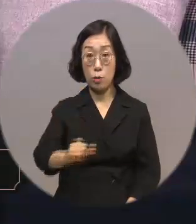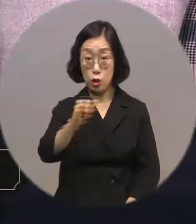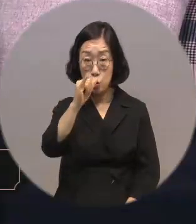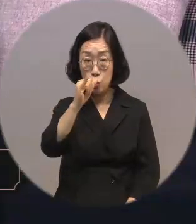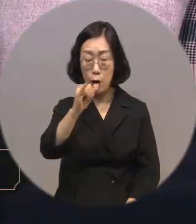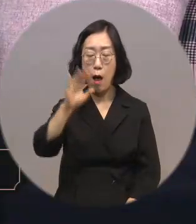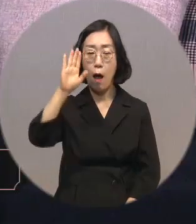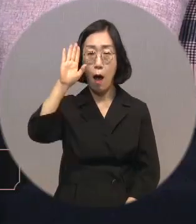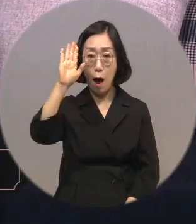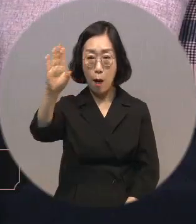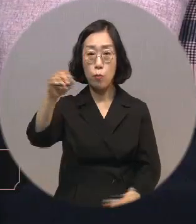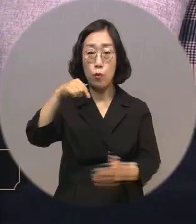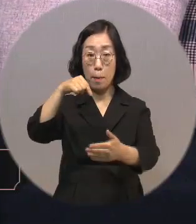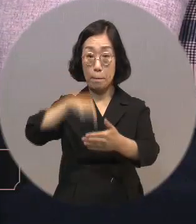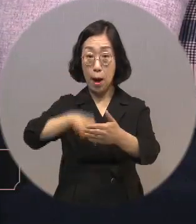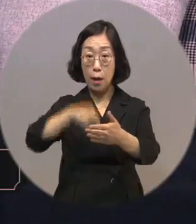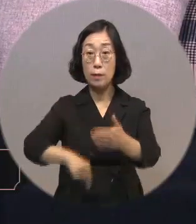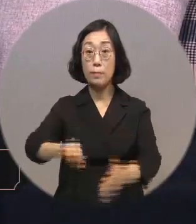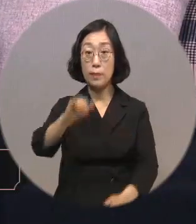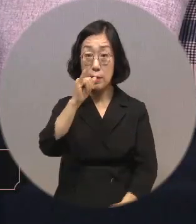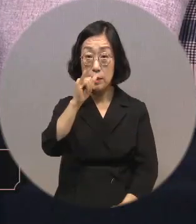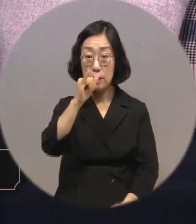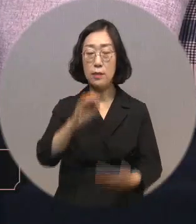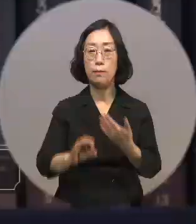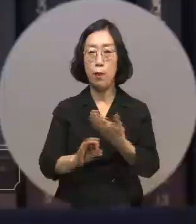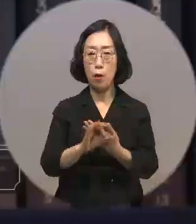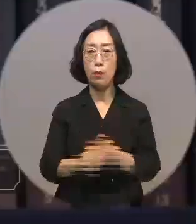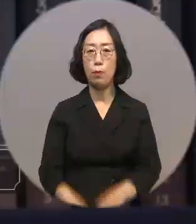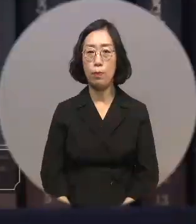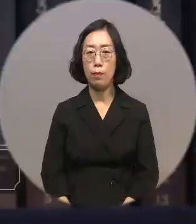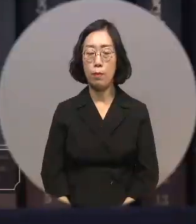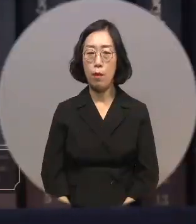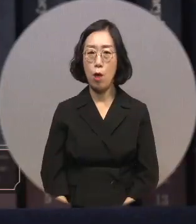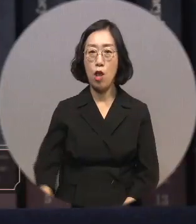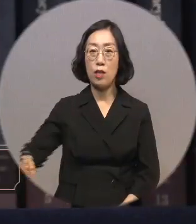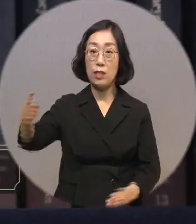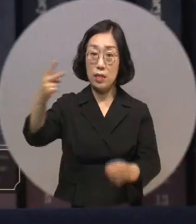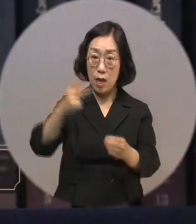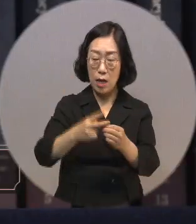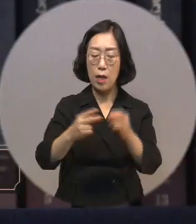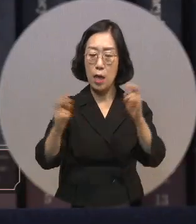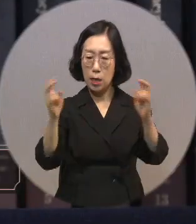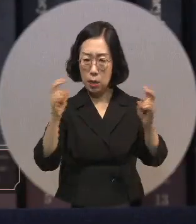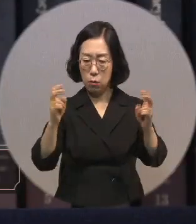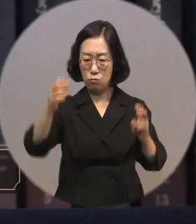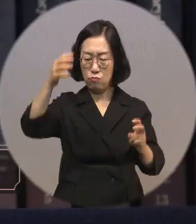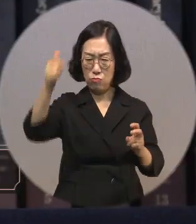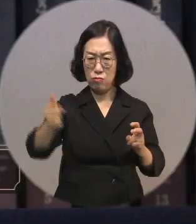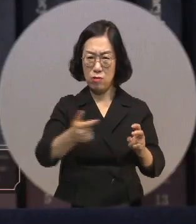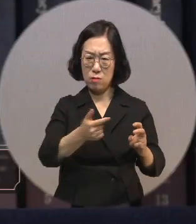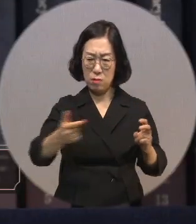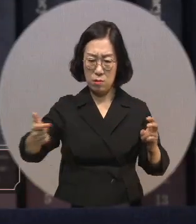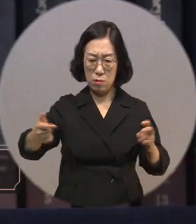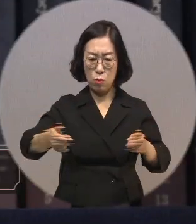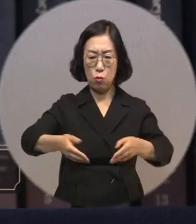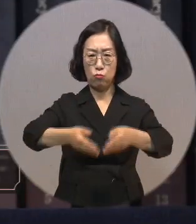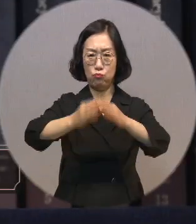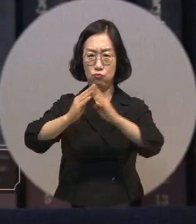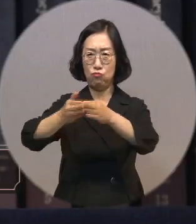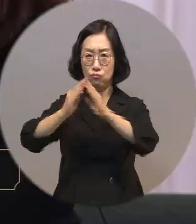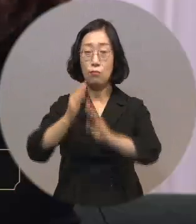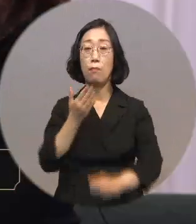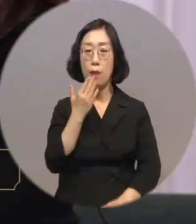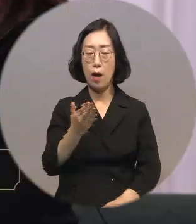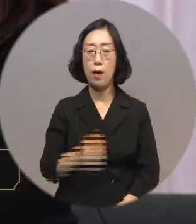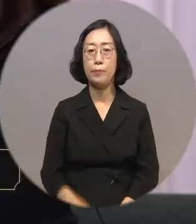그 앞으로도 이런 마인셋을 가지고 간다면 제2의 정주영이 나오지 않을까라는 네. 믿음은 있는 것 같습니다.